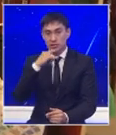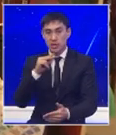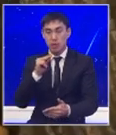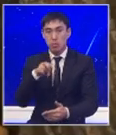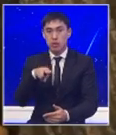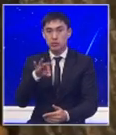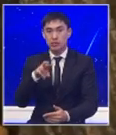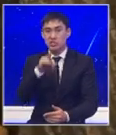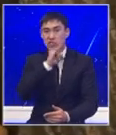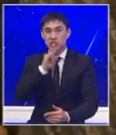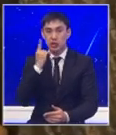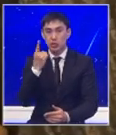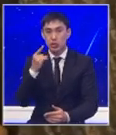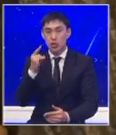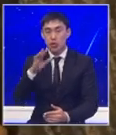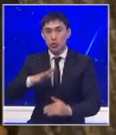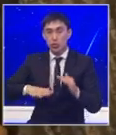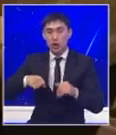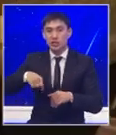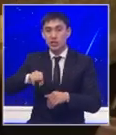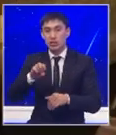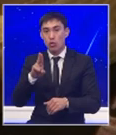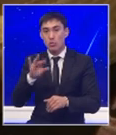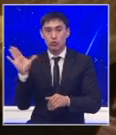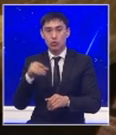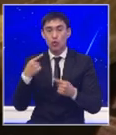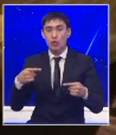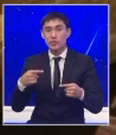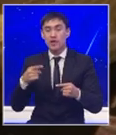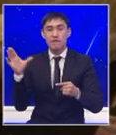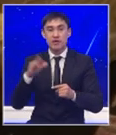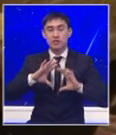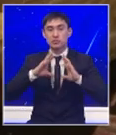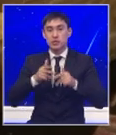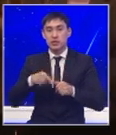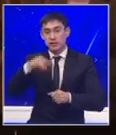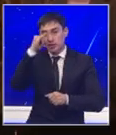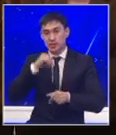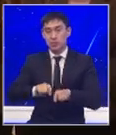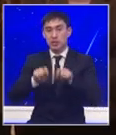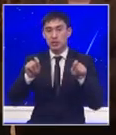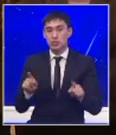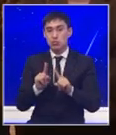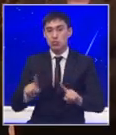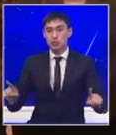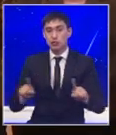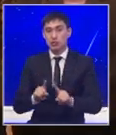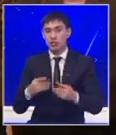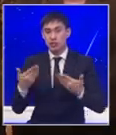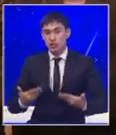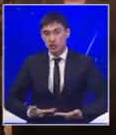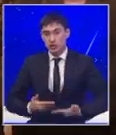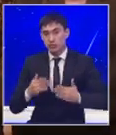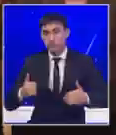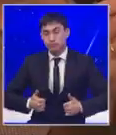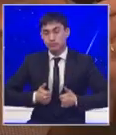пословица женщина одной рукой качает колыбель другой весь мир в Казахстане в 2014 году был открыт музей ставший живым олицетворением